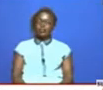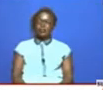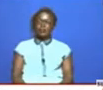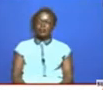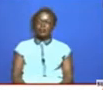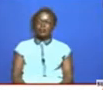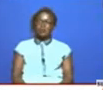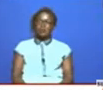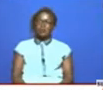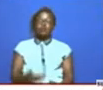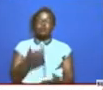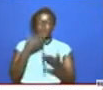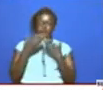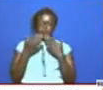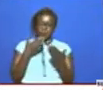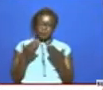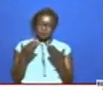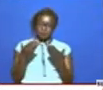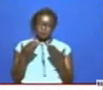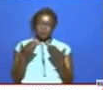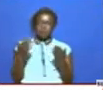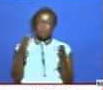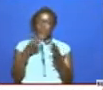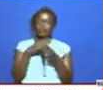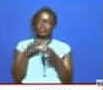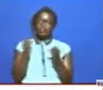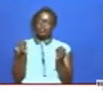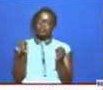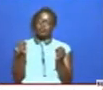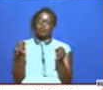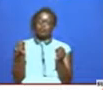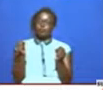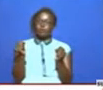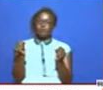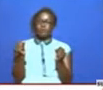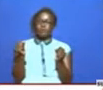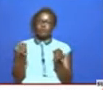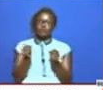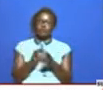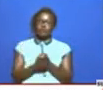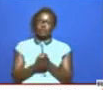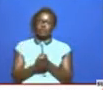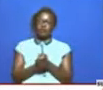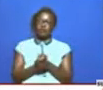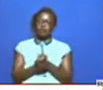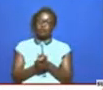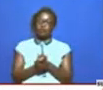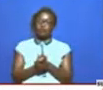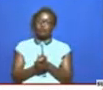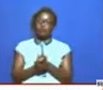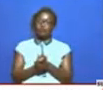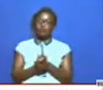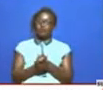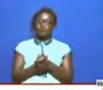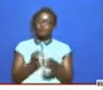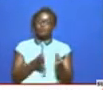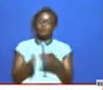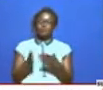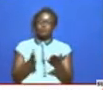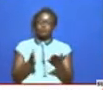Asante sana Raisi watano wa Jamhuri yetu ya Kenya. Nichukue nafasi hii